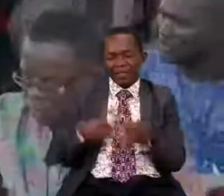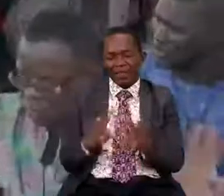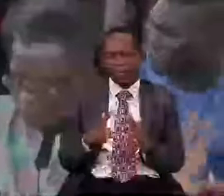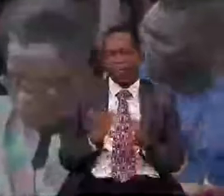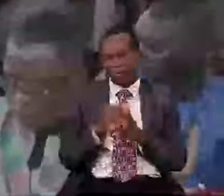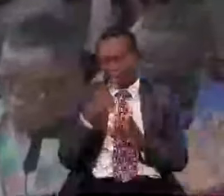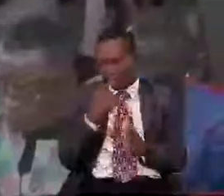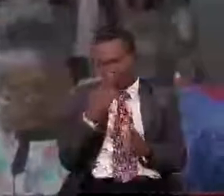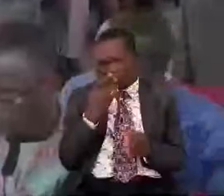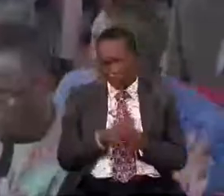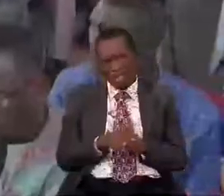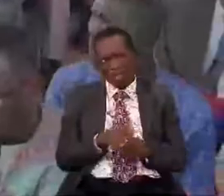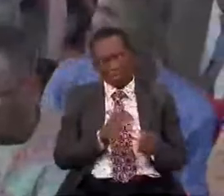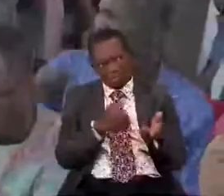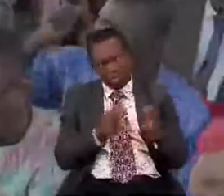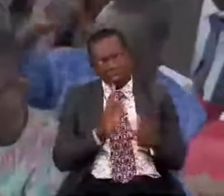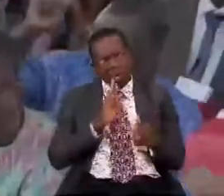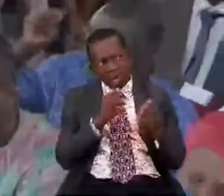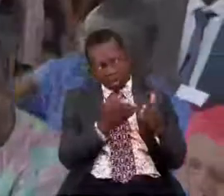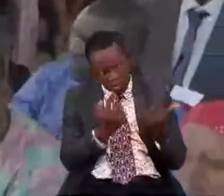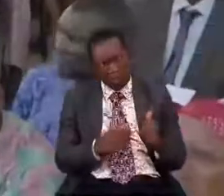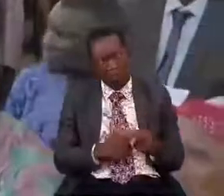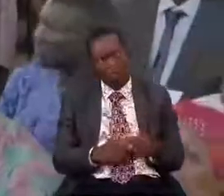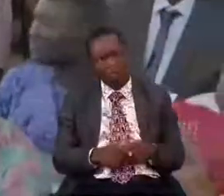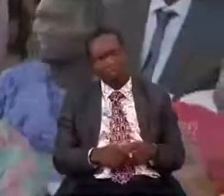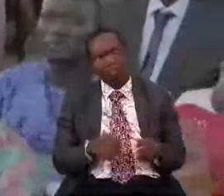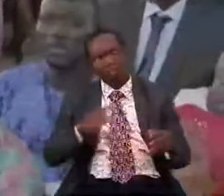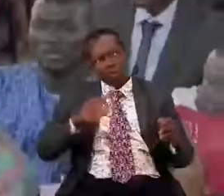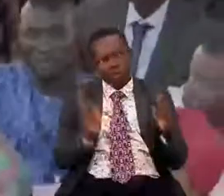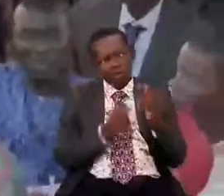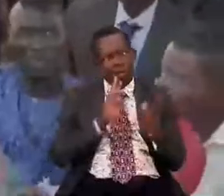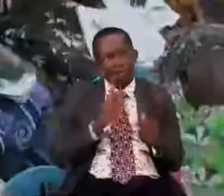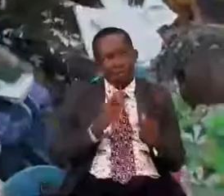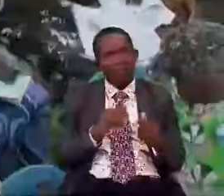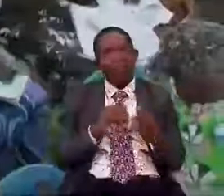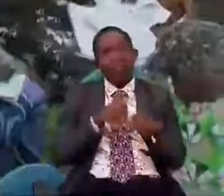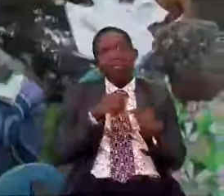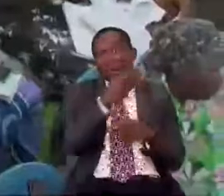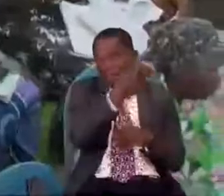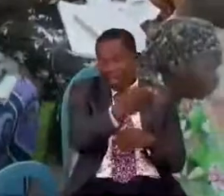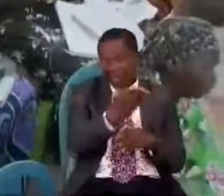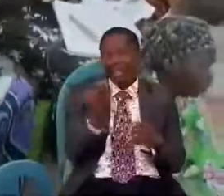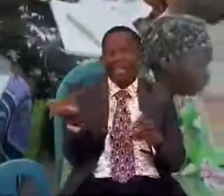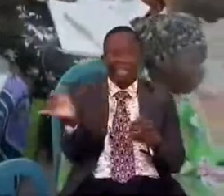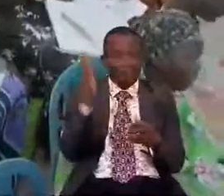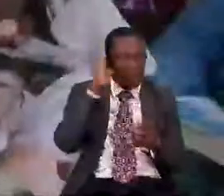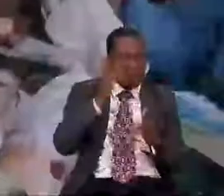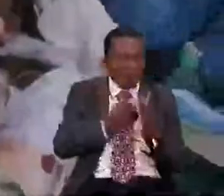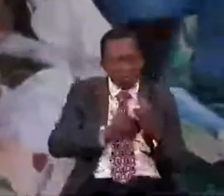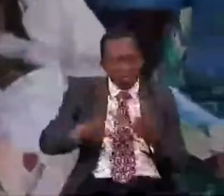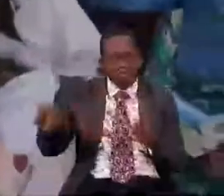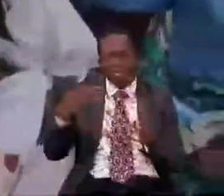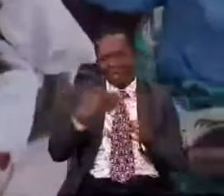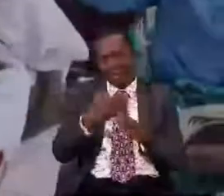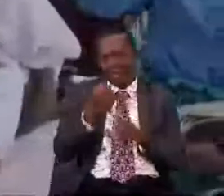vont disparaître. Quitteront ton chemin. Tu vas réussir.